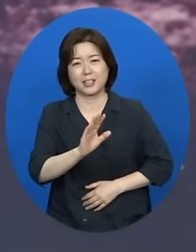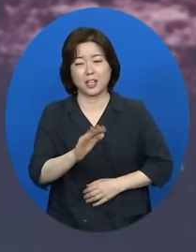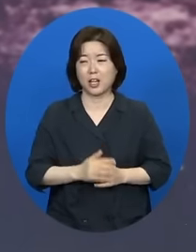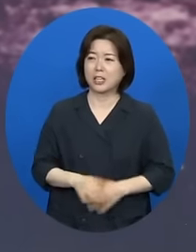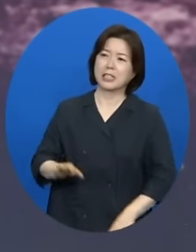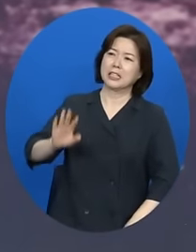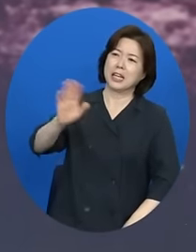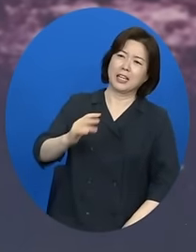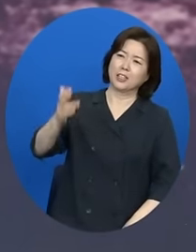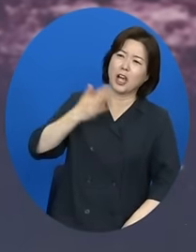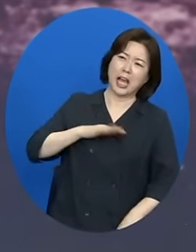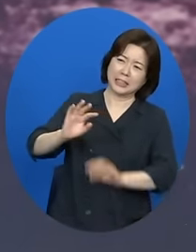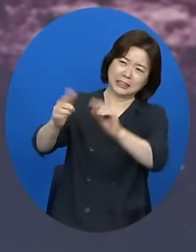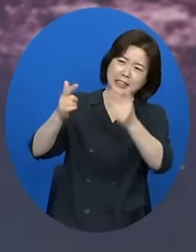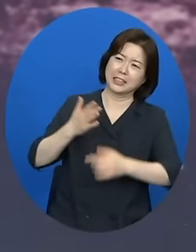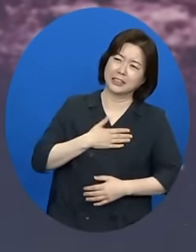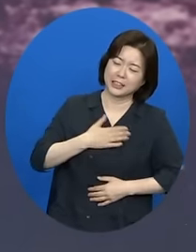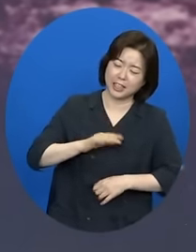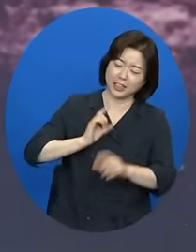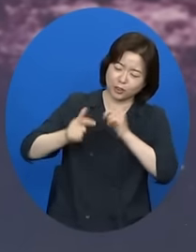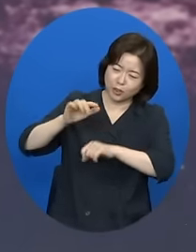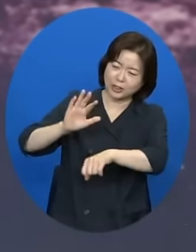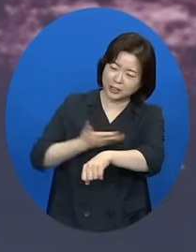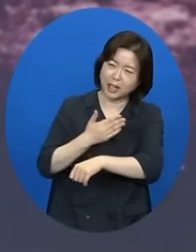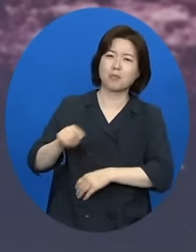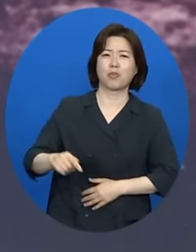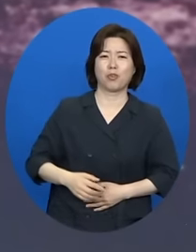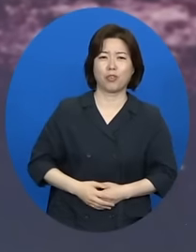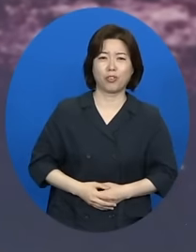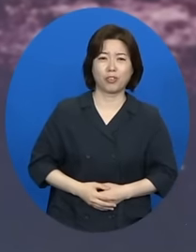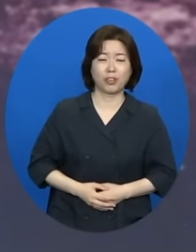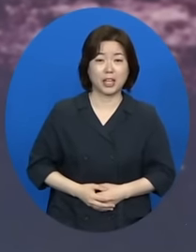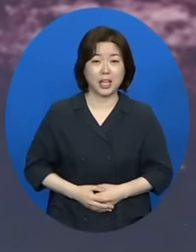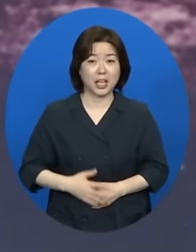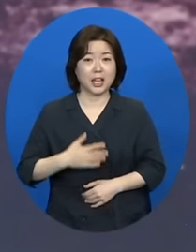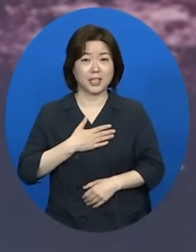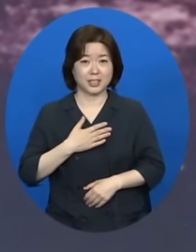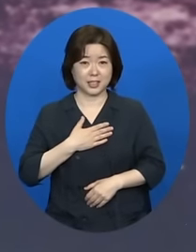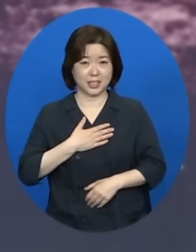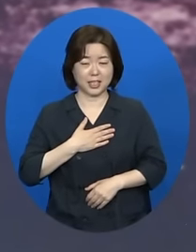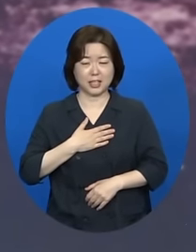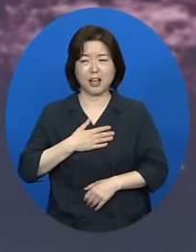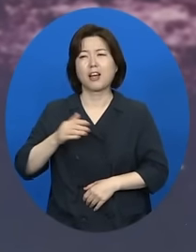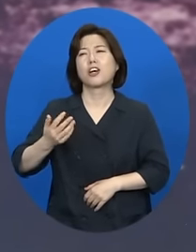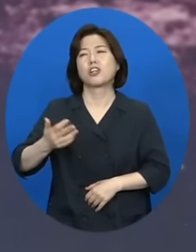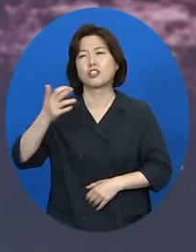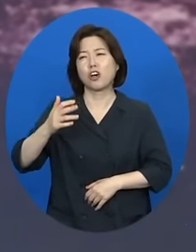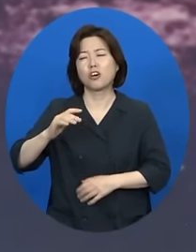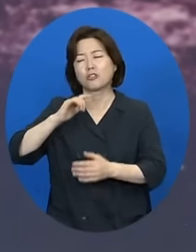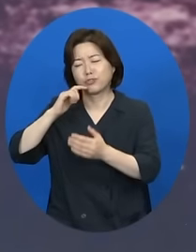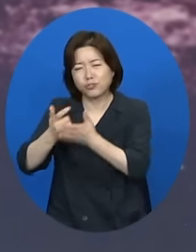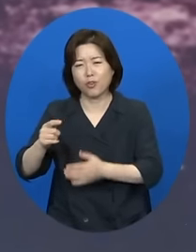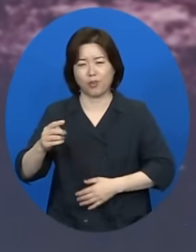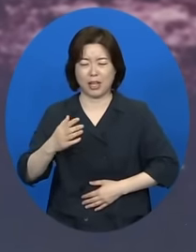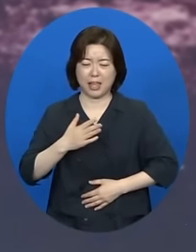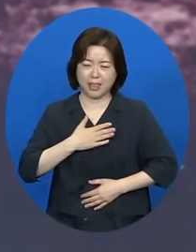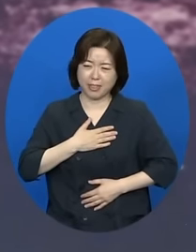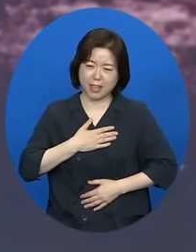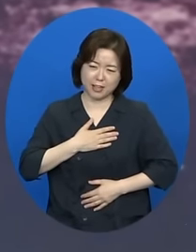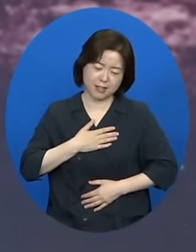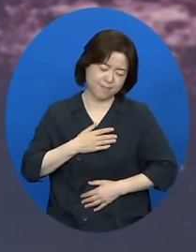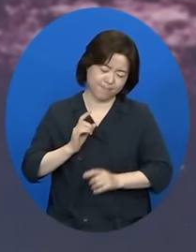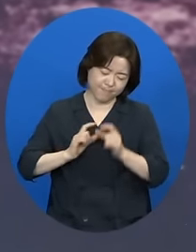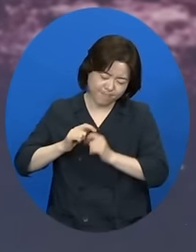형 아니에요, 제가 더 잘못했습니다, 제가 속여서 100번 1000번 제가 잘못한 겁니다,